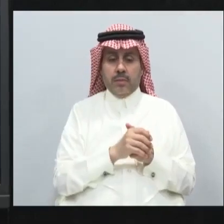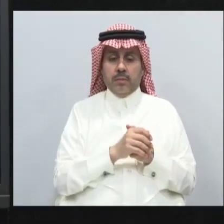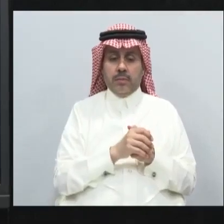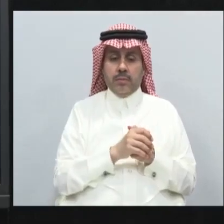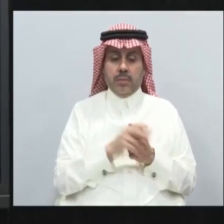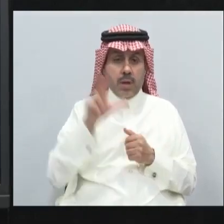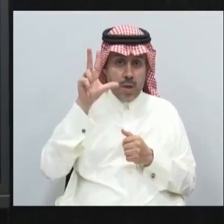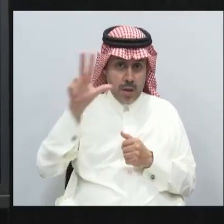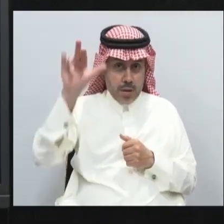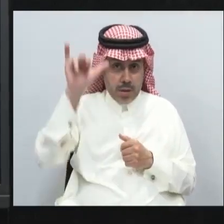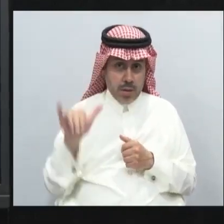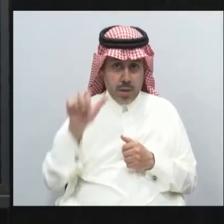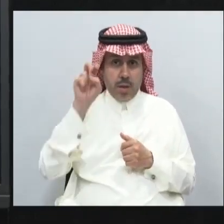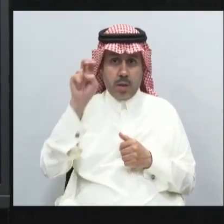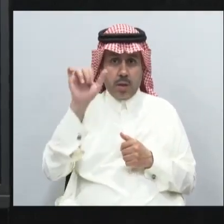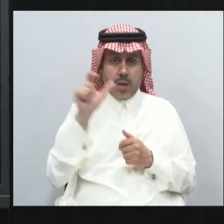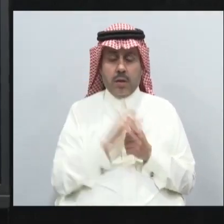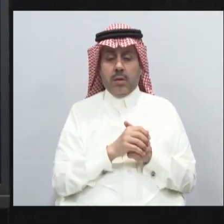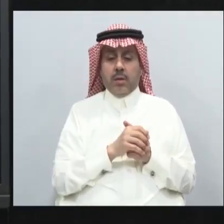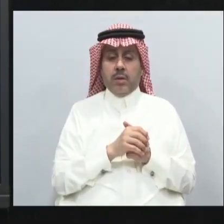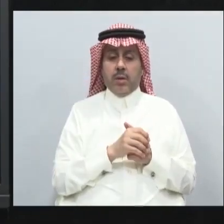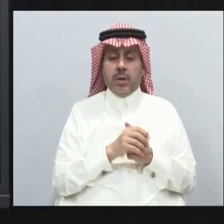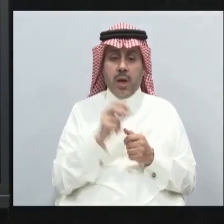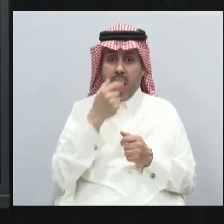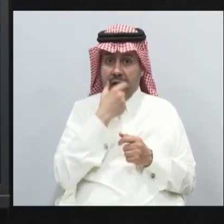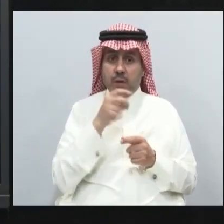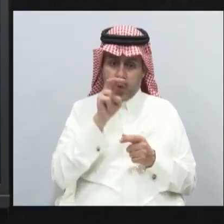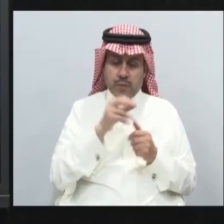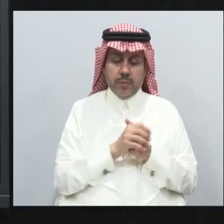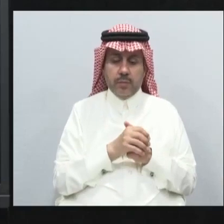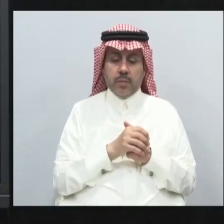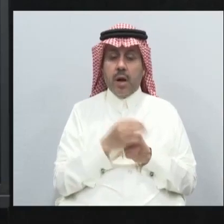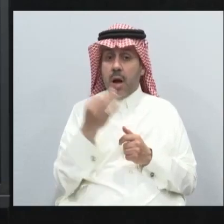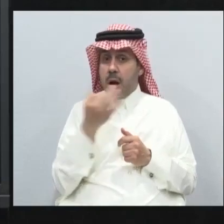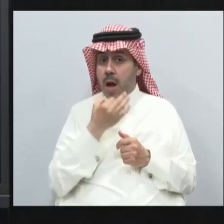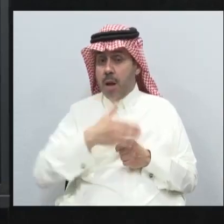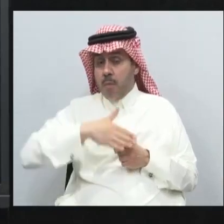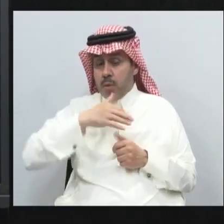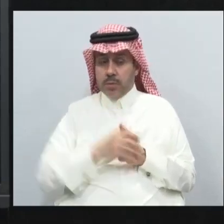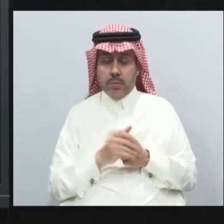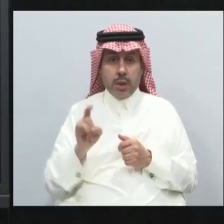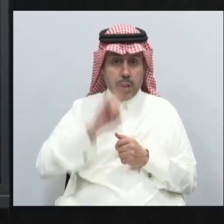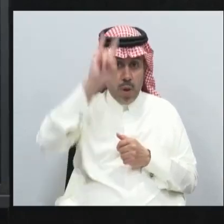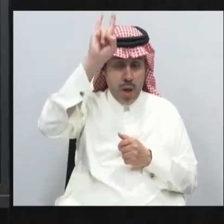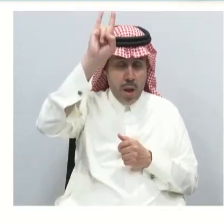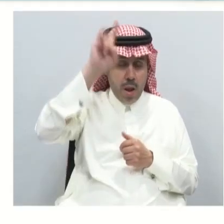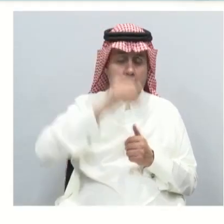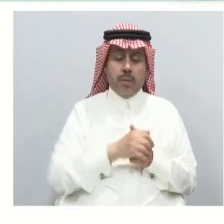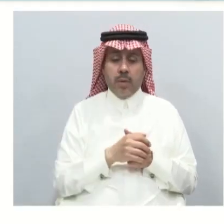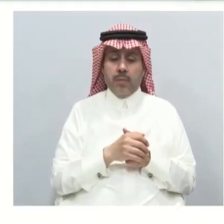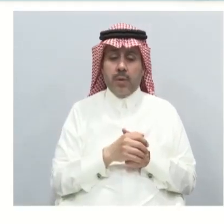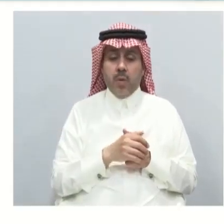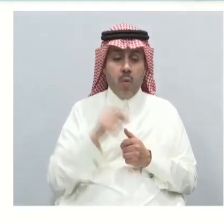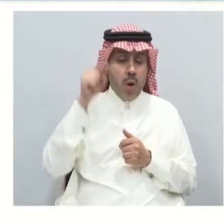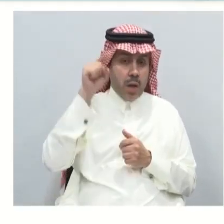وفضل هذا الحديث على لا اله الا الله ايضا قال صلى الله عليه وسلم اشهد ان لا اله الا الله